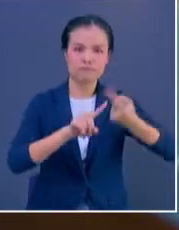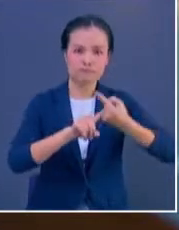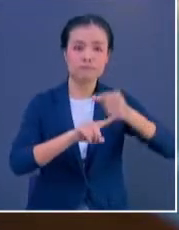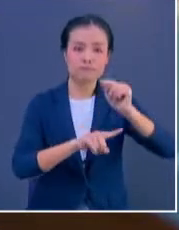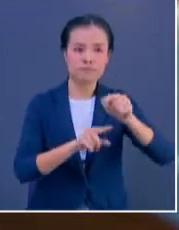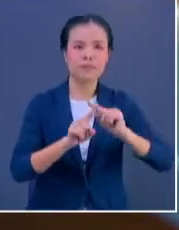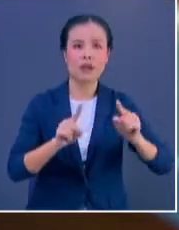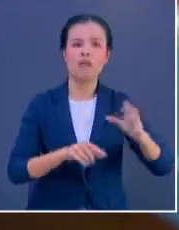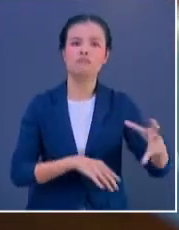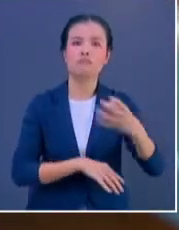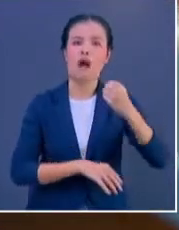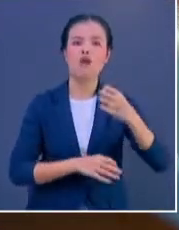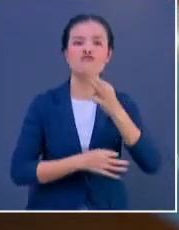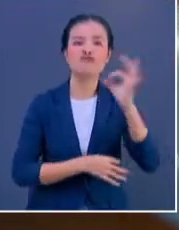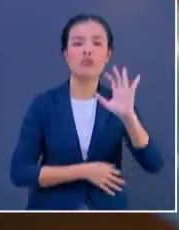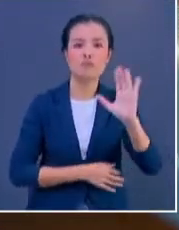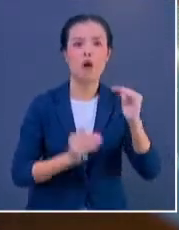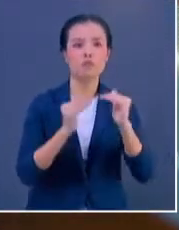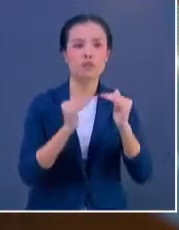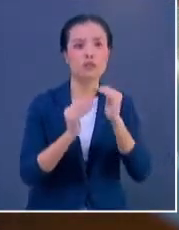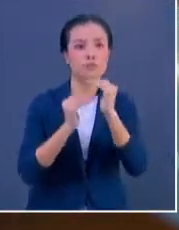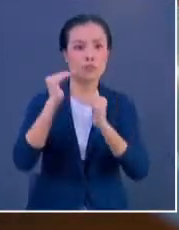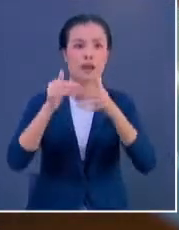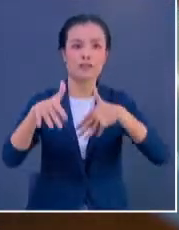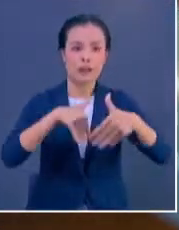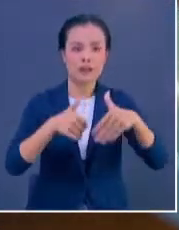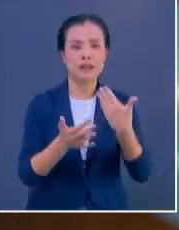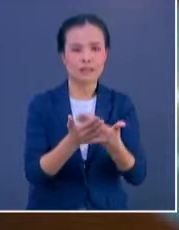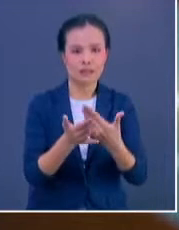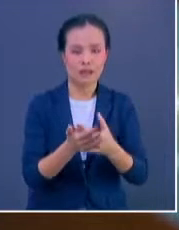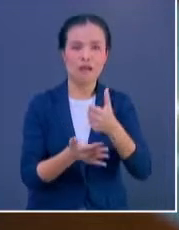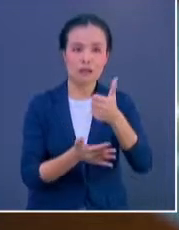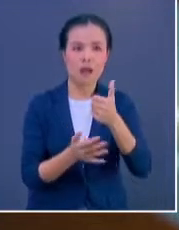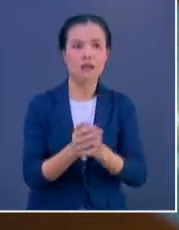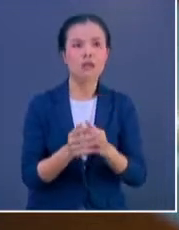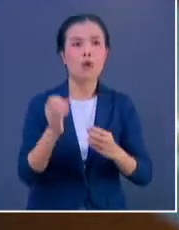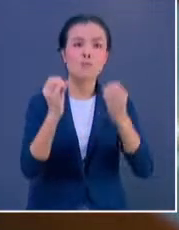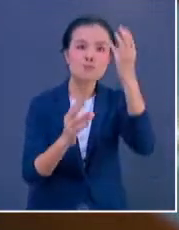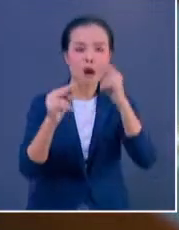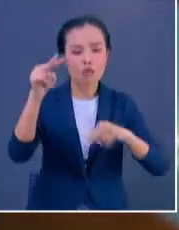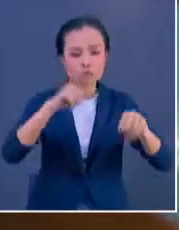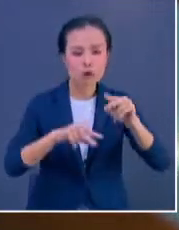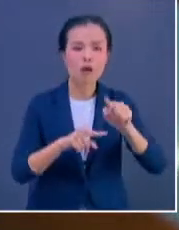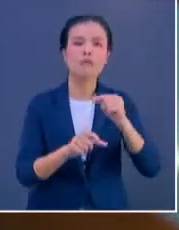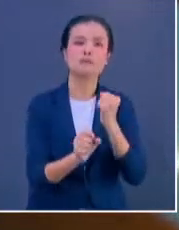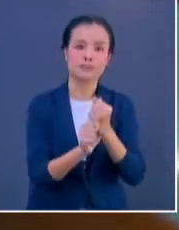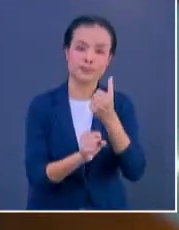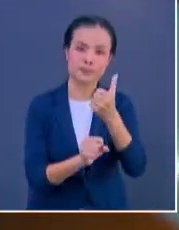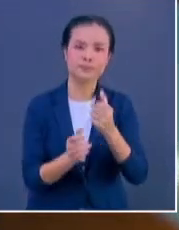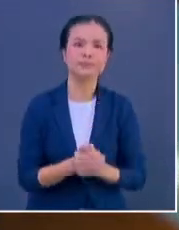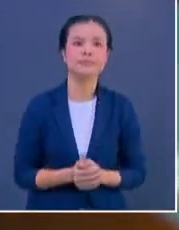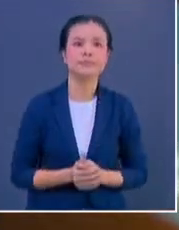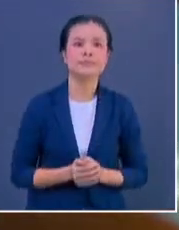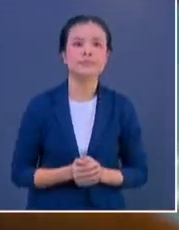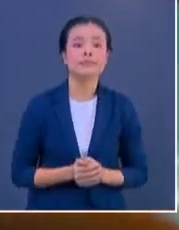แต่ไม่ใช่อยู่ๆไปครอบครองฟรีๆแบบนี ้กับเรามาพัฒนาท้องถิ่นเอาเงินมาพัฒนาท้องถิ่นมารักษาป่าไม้ก็ยังสามารถทำได้แต่กรณี